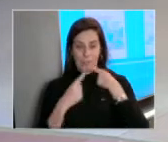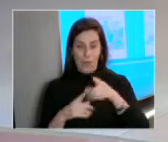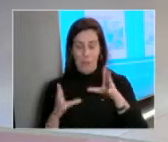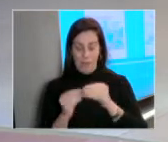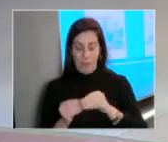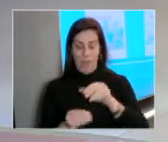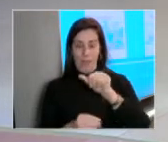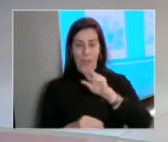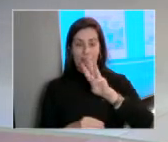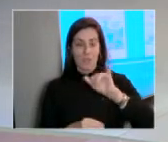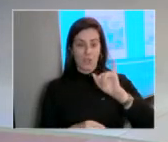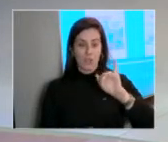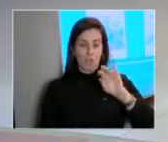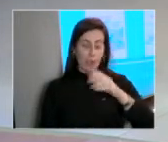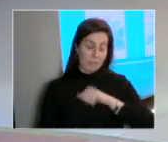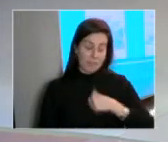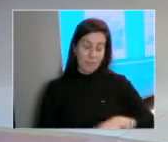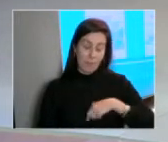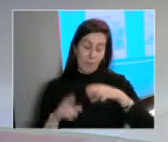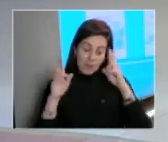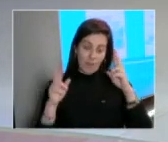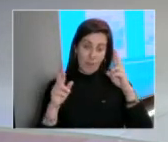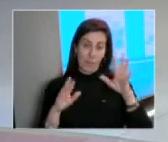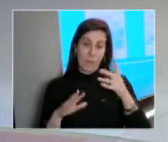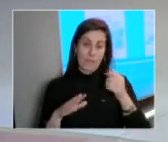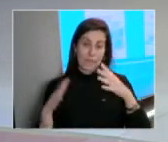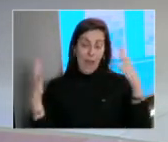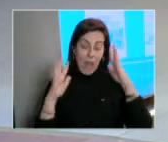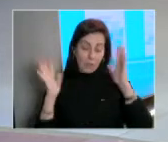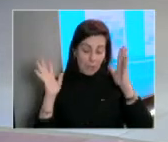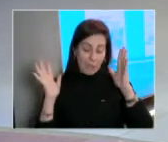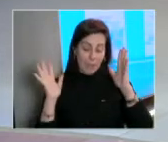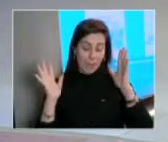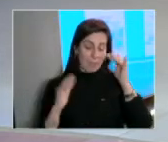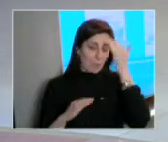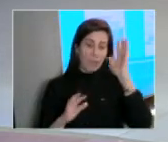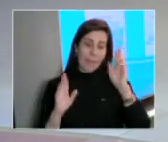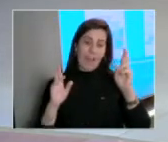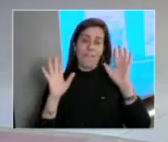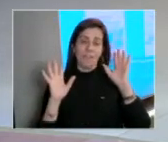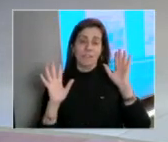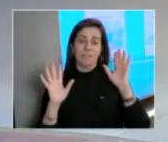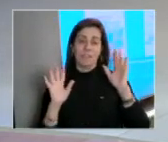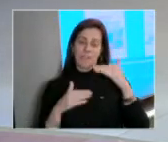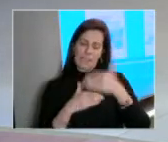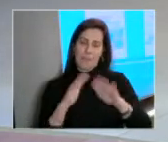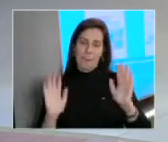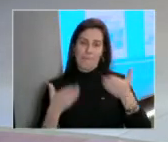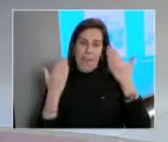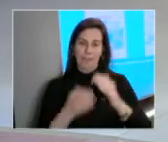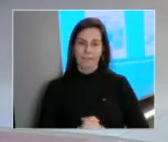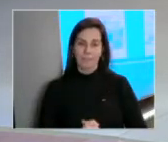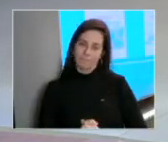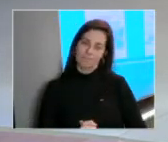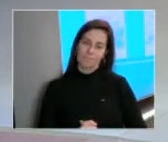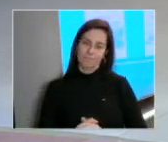עם אבישי בבייג'ין, נקווה באמת ש... איך אומרים? שאולי קצת בעלה יותר מדי מוגזמת, אבל שתיגמר מהר בכל מקרה.